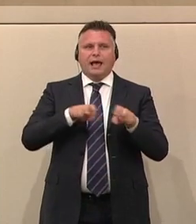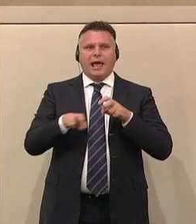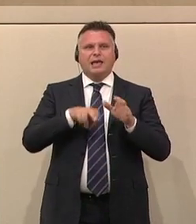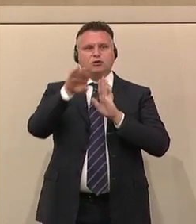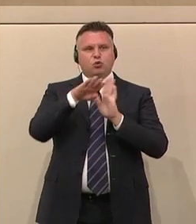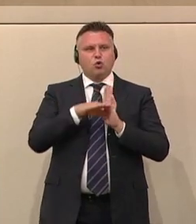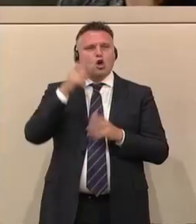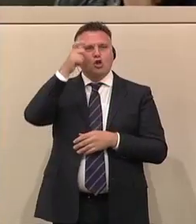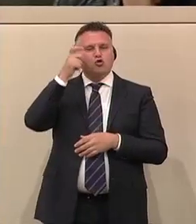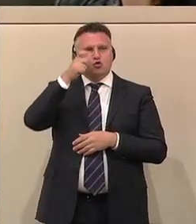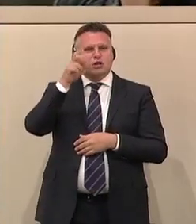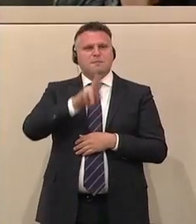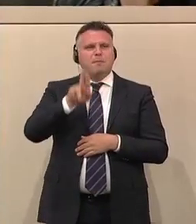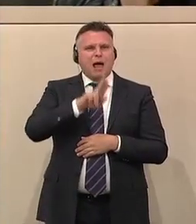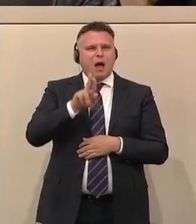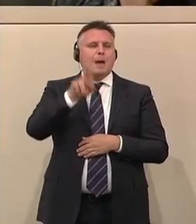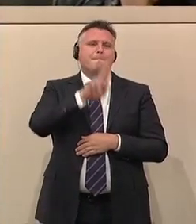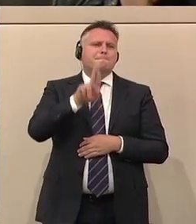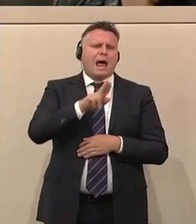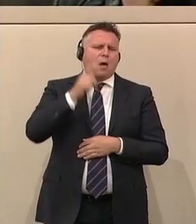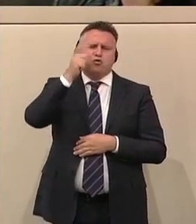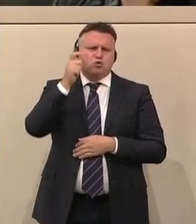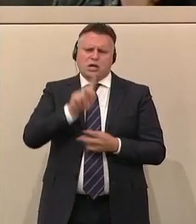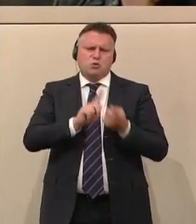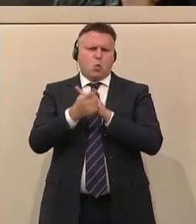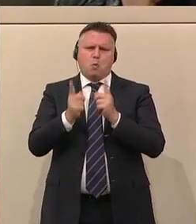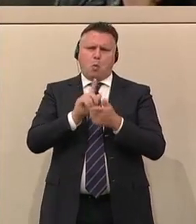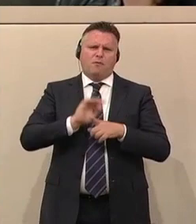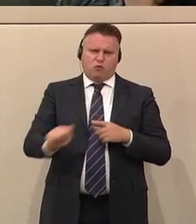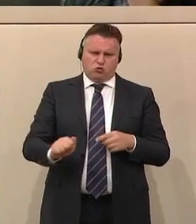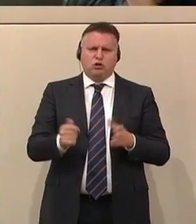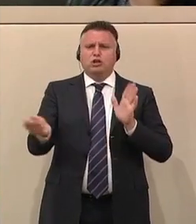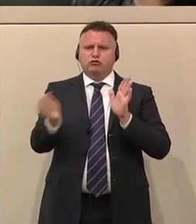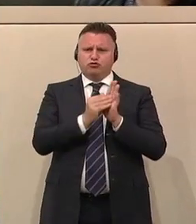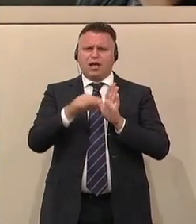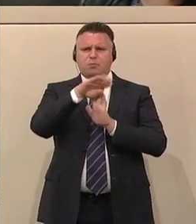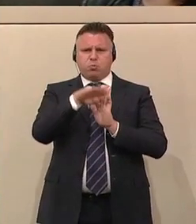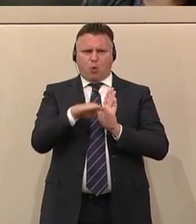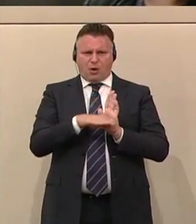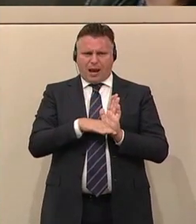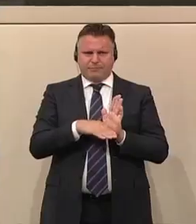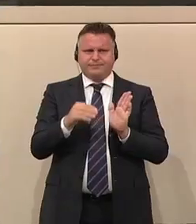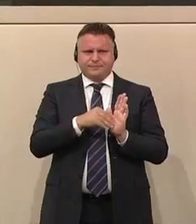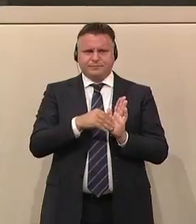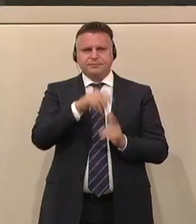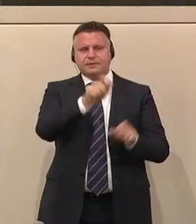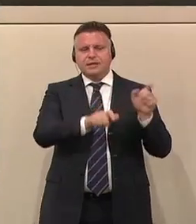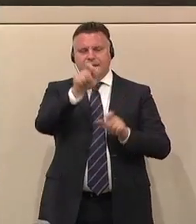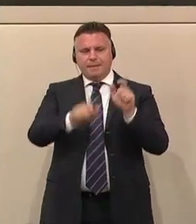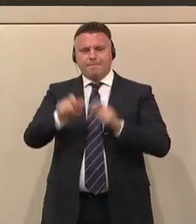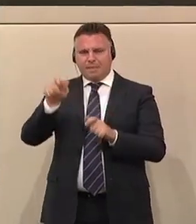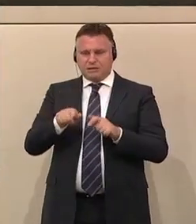Regierungsprogramm der türkis-blauen oder von mir aus blau-türkisen Bundesregierung steht klipp und klar drinnen, von jenen Personen,